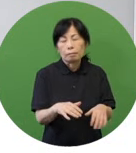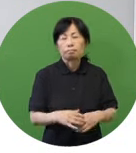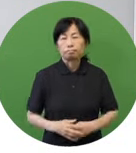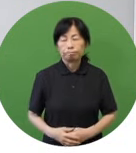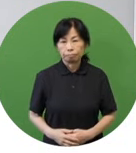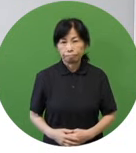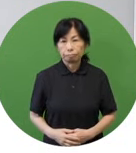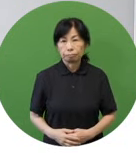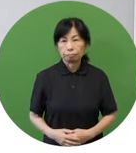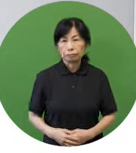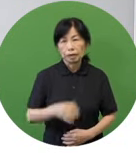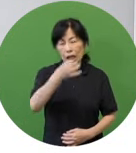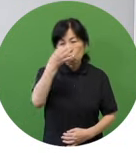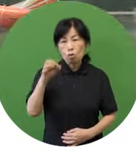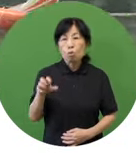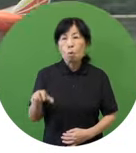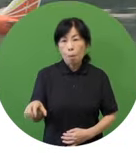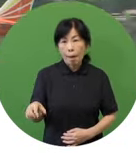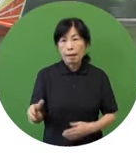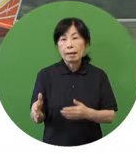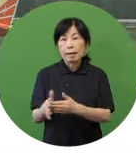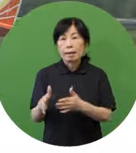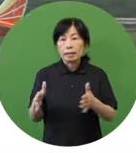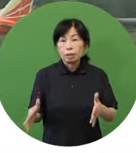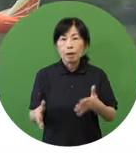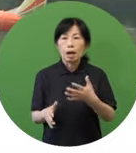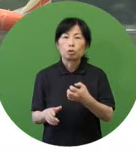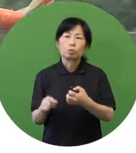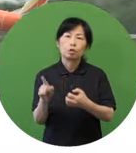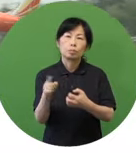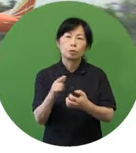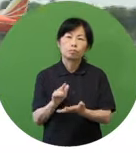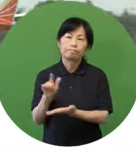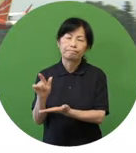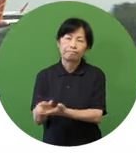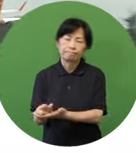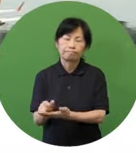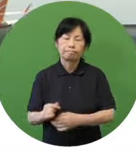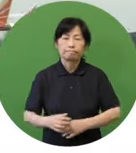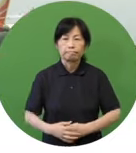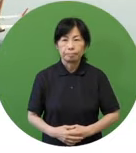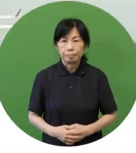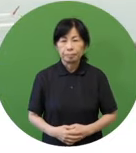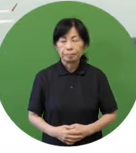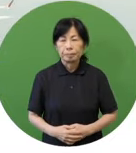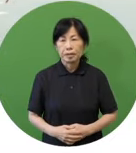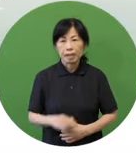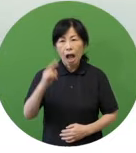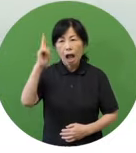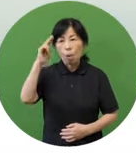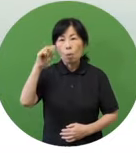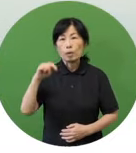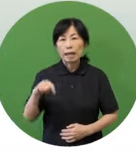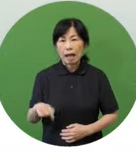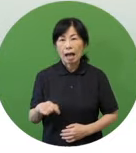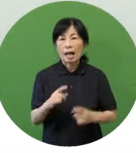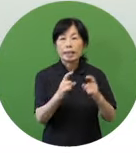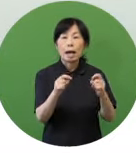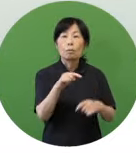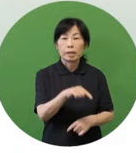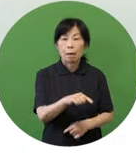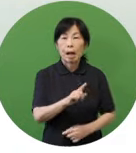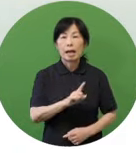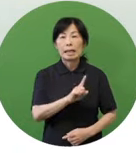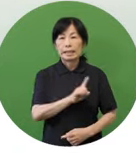。就航3年目の神戸にはおよそ90分で到着です。また大阪線と名古屋線